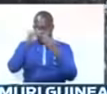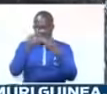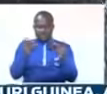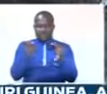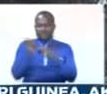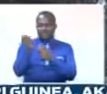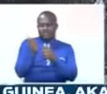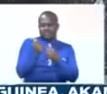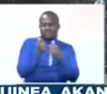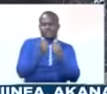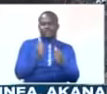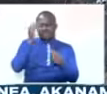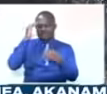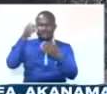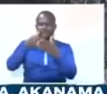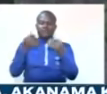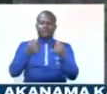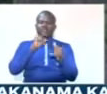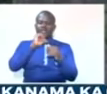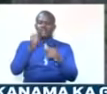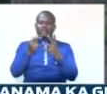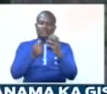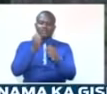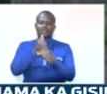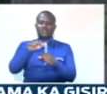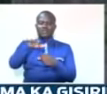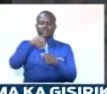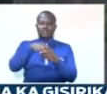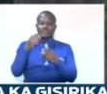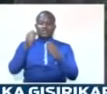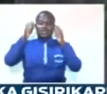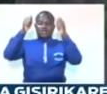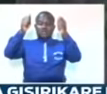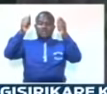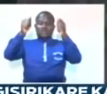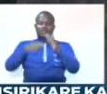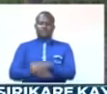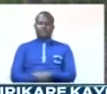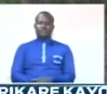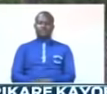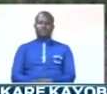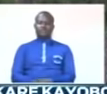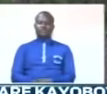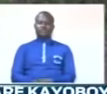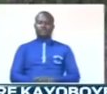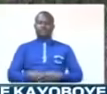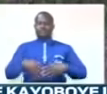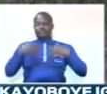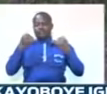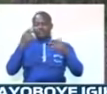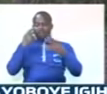ba mukerarugendo kuko kugeza ubu nta kindi kintu kirahakorwa usibye icyapa cyonyine kiharanga ubona ko birimo